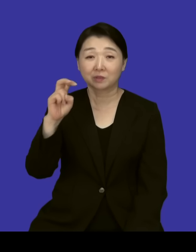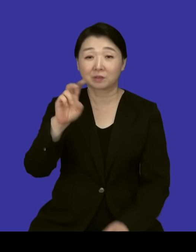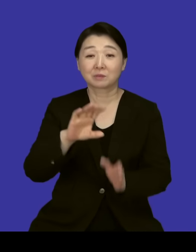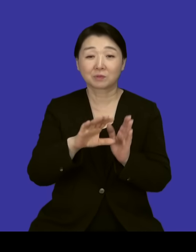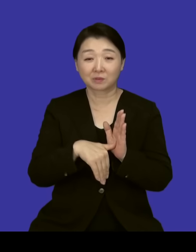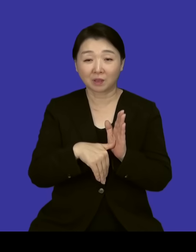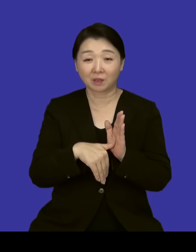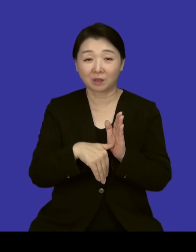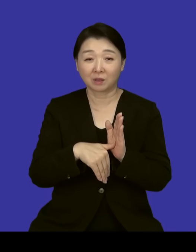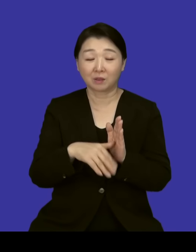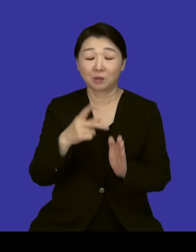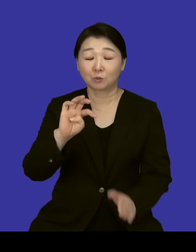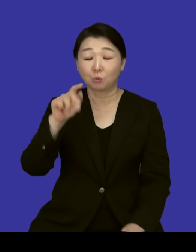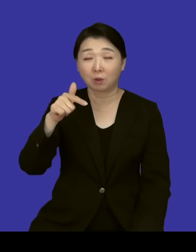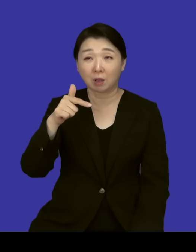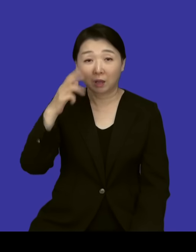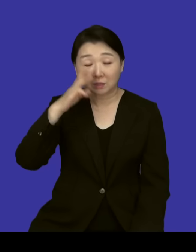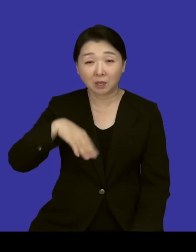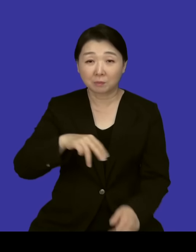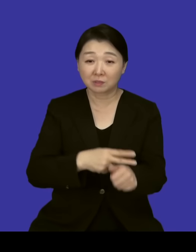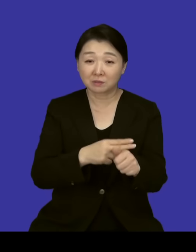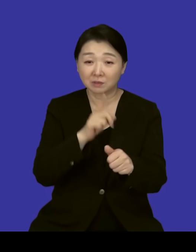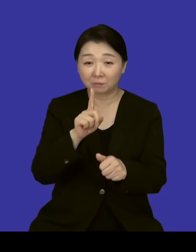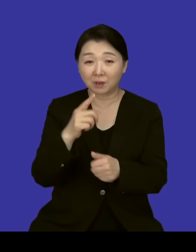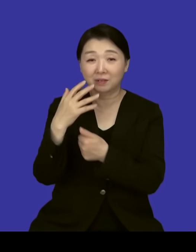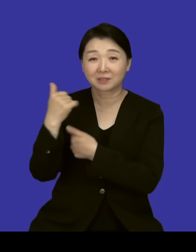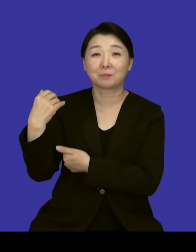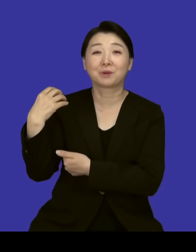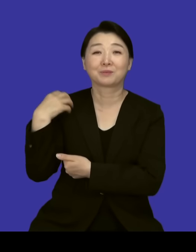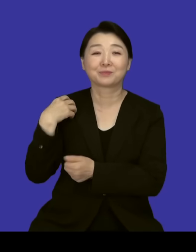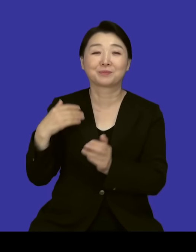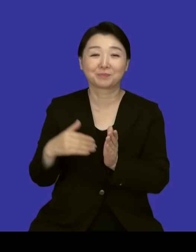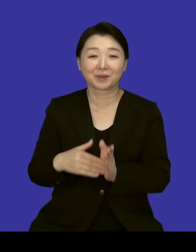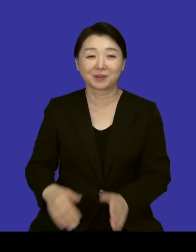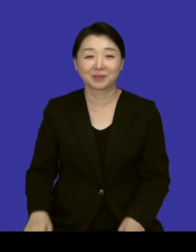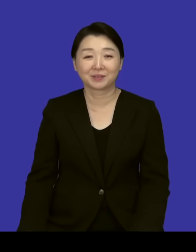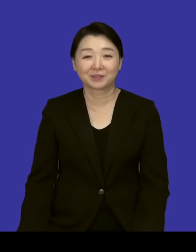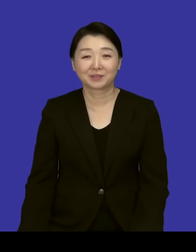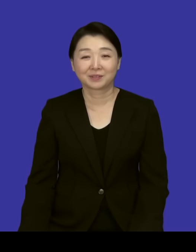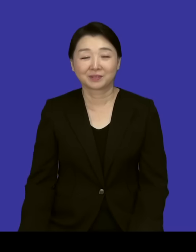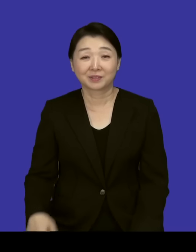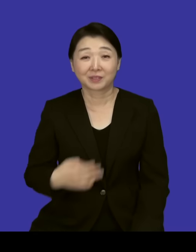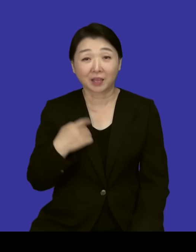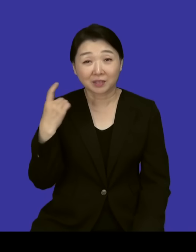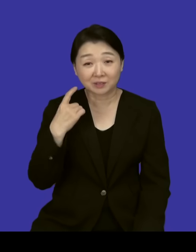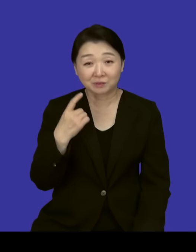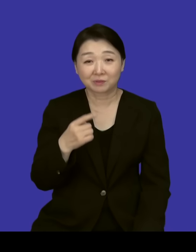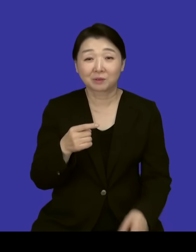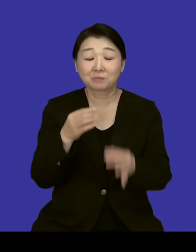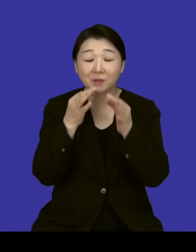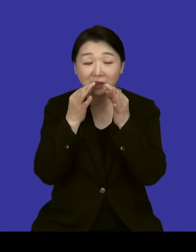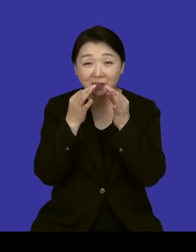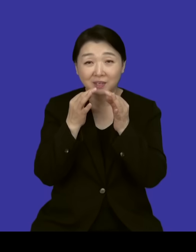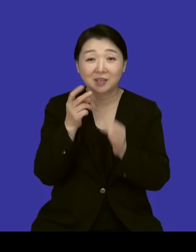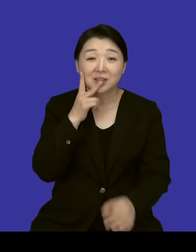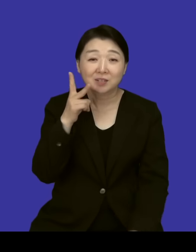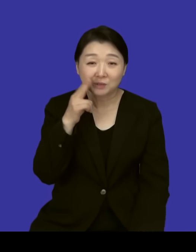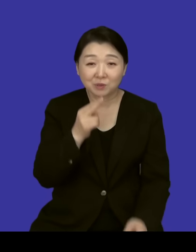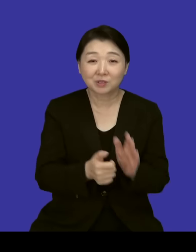2020년도에 동학개미의 스승이라는 그런 사명을 주신 거예요. 아니, 그게 제가 들었던 금연의 성공 사례